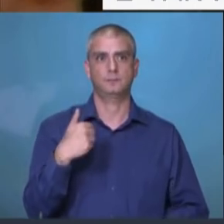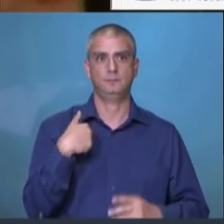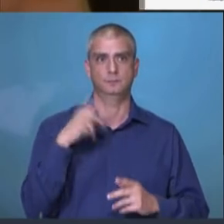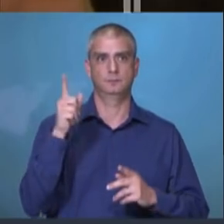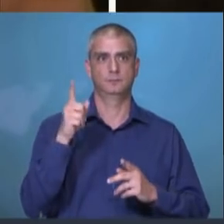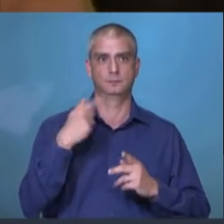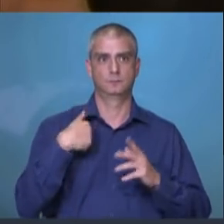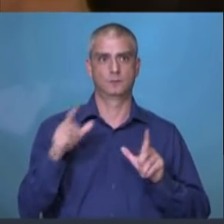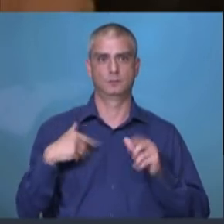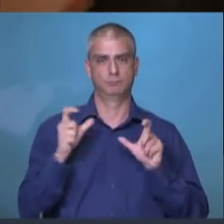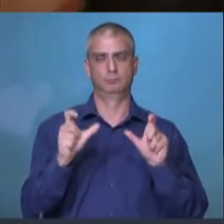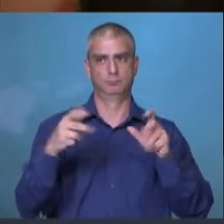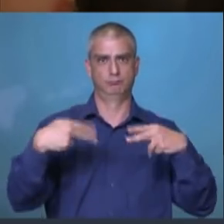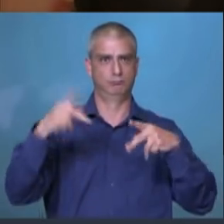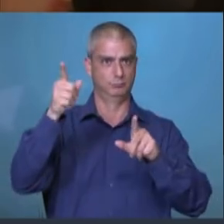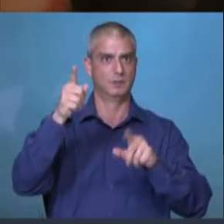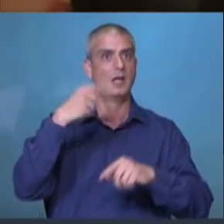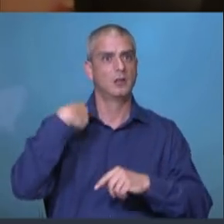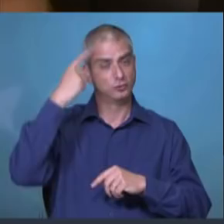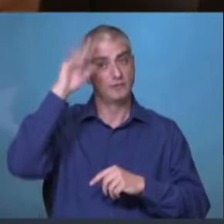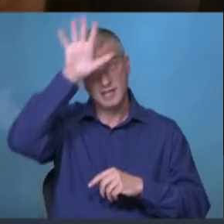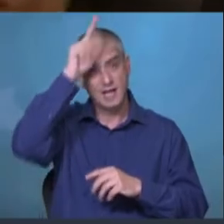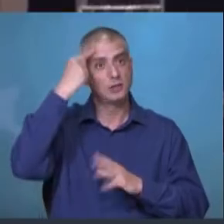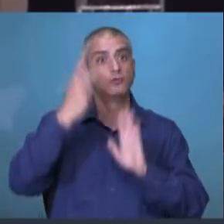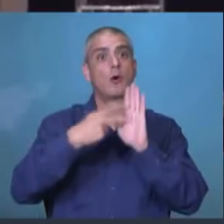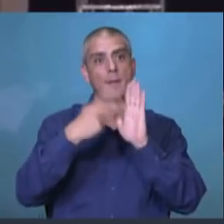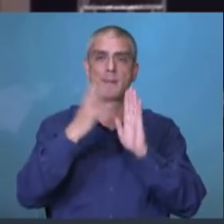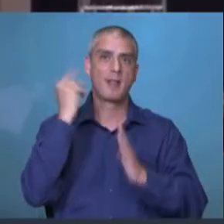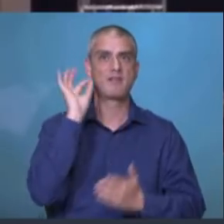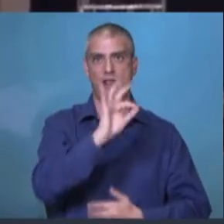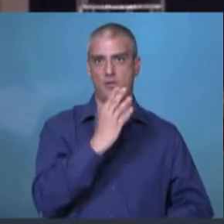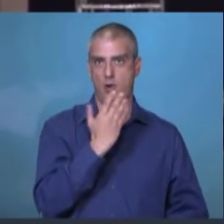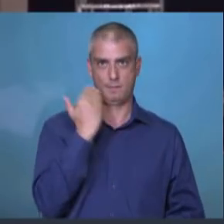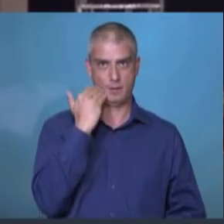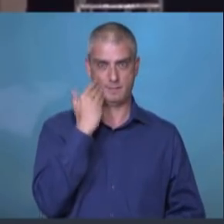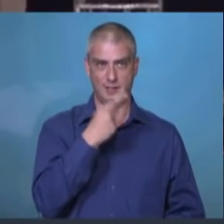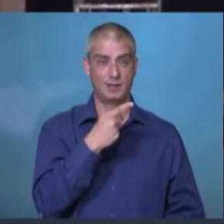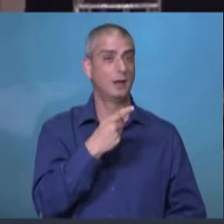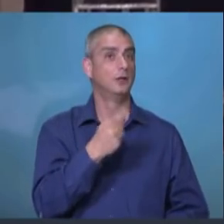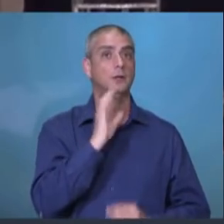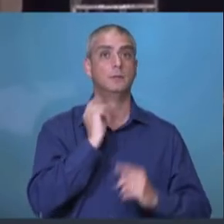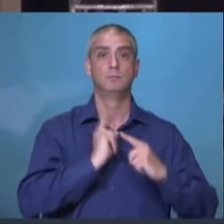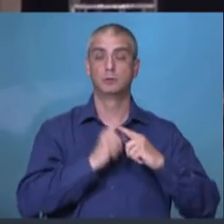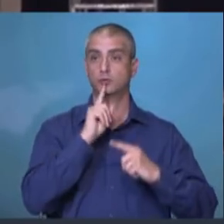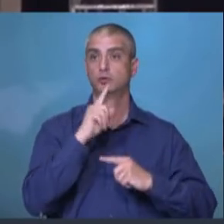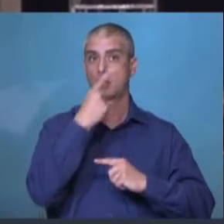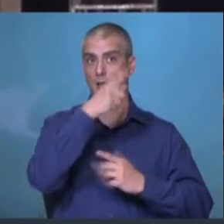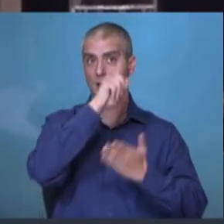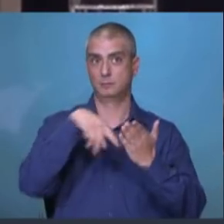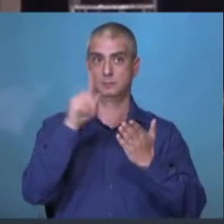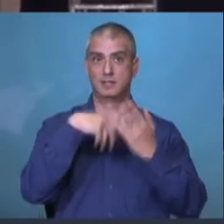we can deter it. The Iranians won't think twice about attacking American interests. שנה בדיוק לאחר ההחלטה של הנשיא טראמפ לסגת מהסכם